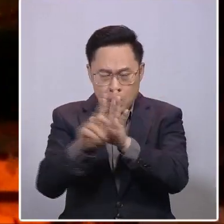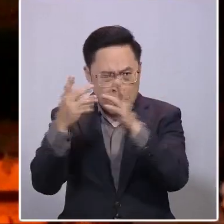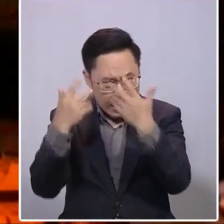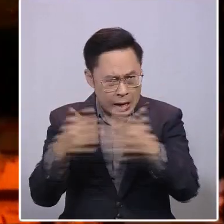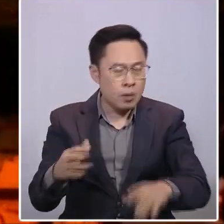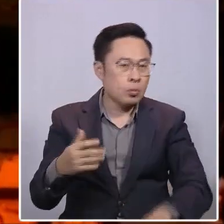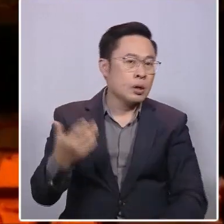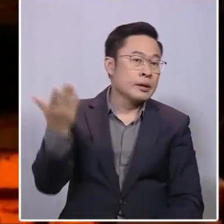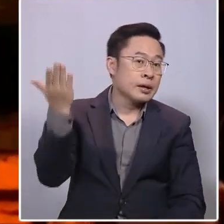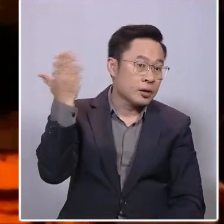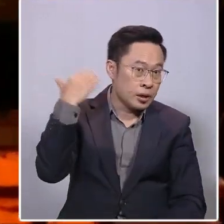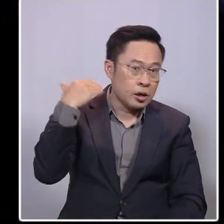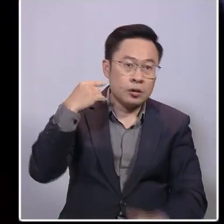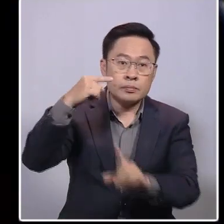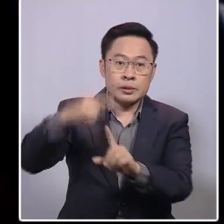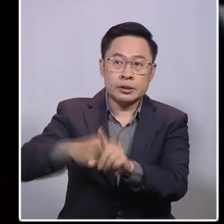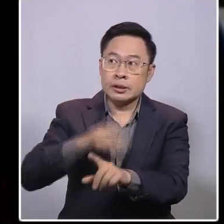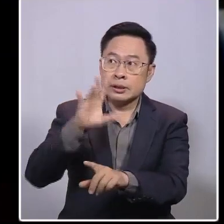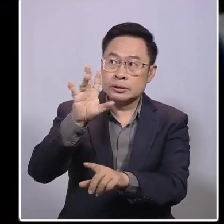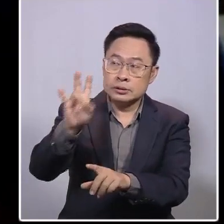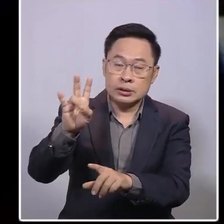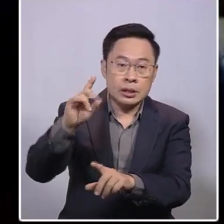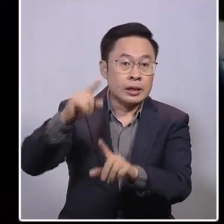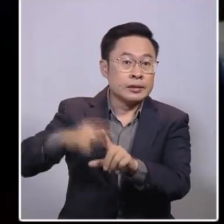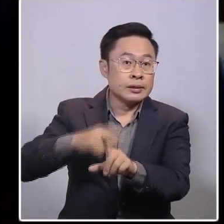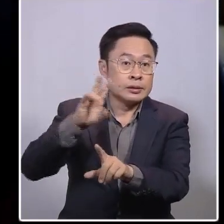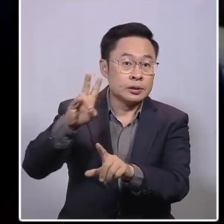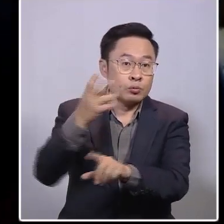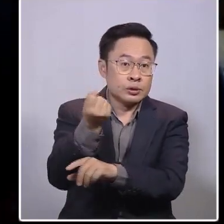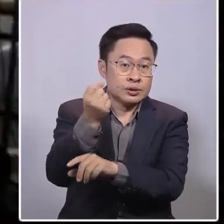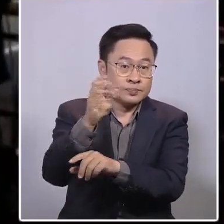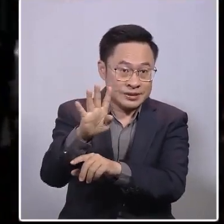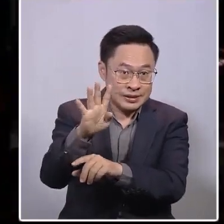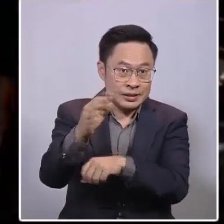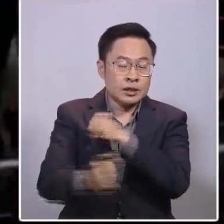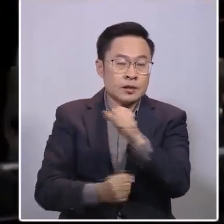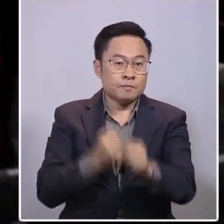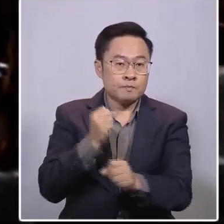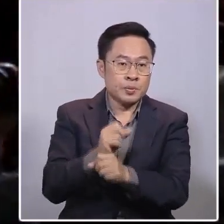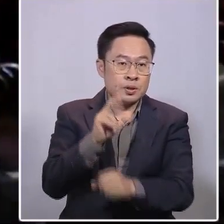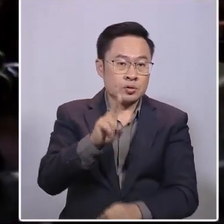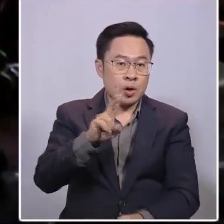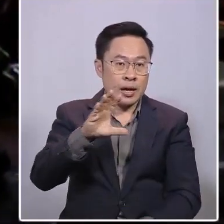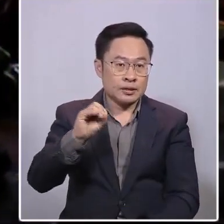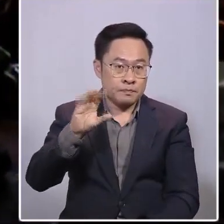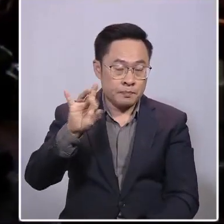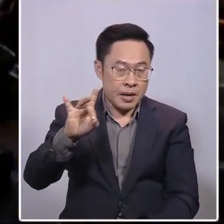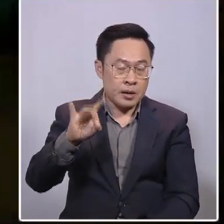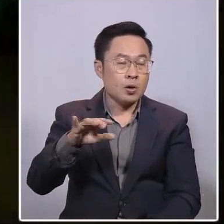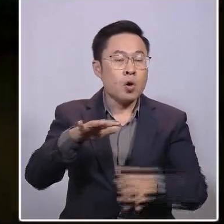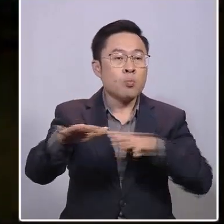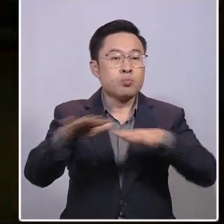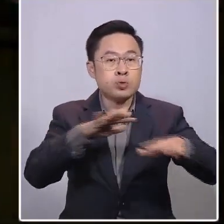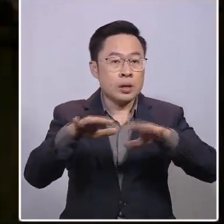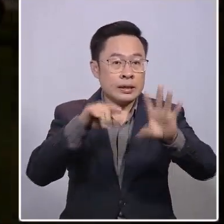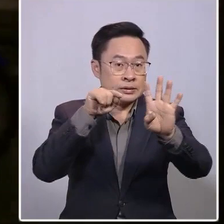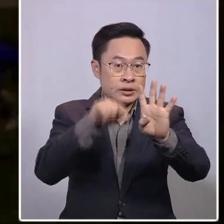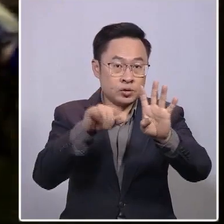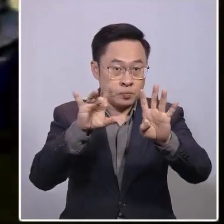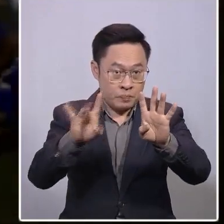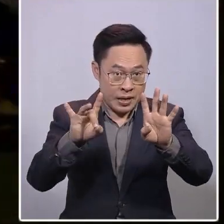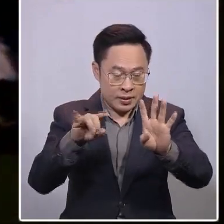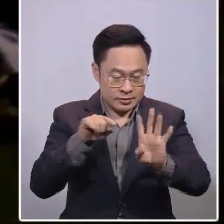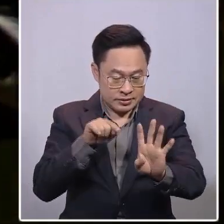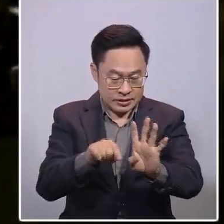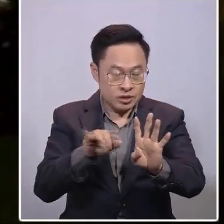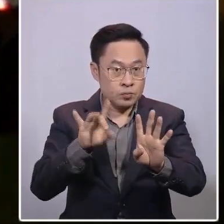ขึ้นก่อนหน้านี้คือ14กรกฎาคม2558ค่ะซึ่งตอนนั้นเกิดแผ่นดินไหวความแรงเนี่ยขนาด 4.8 จุ